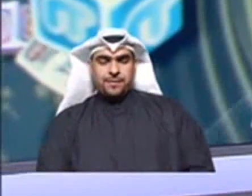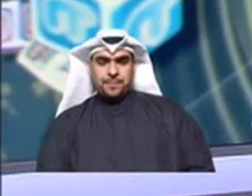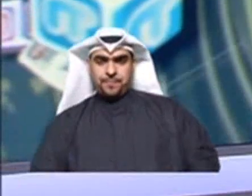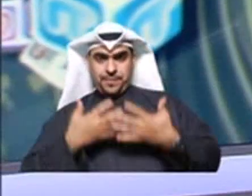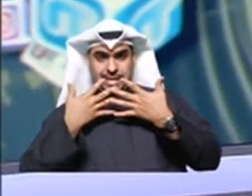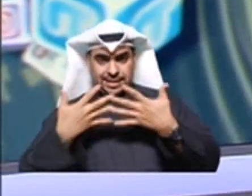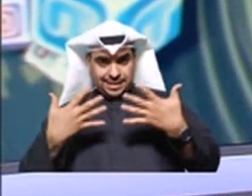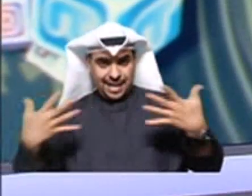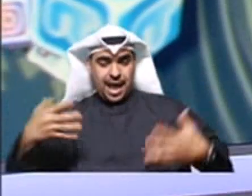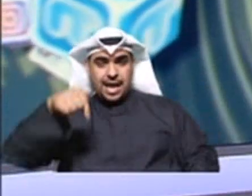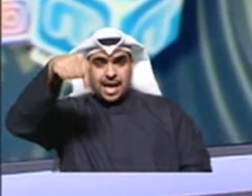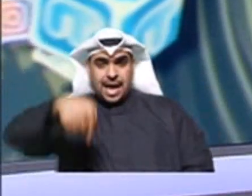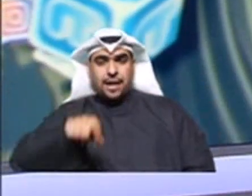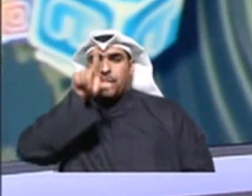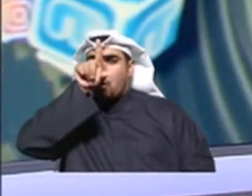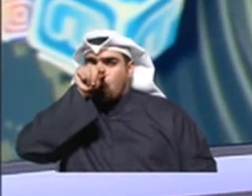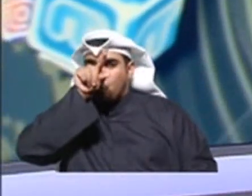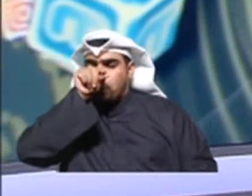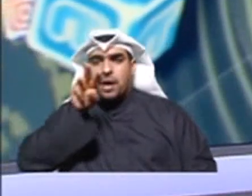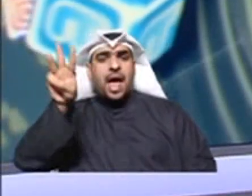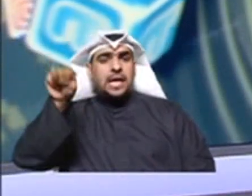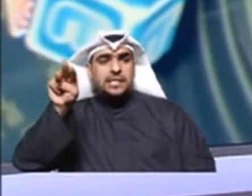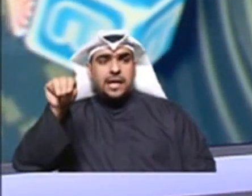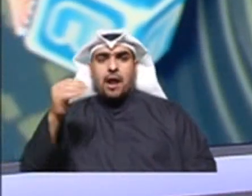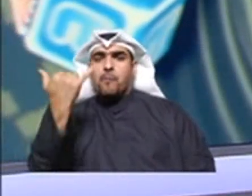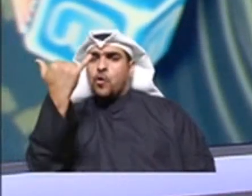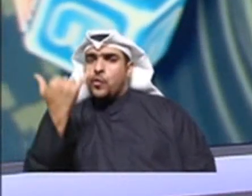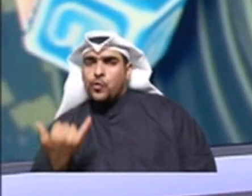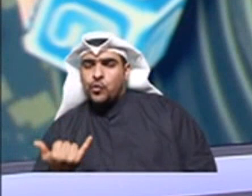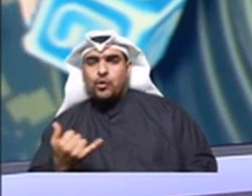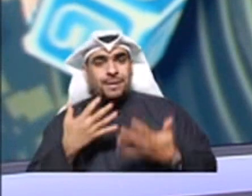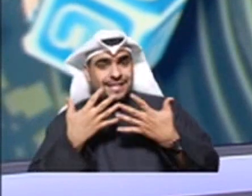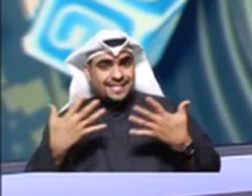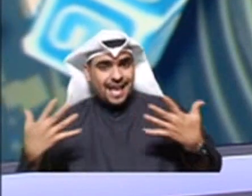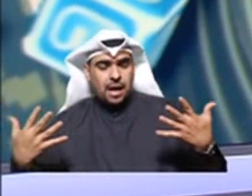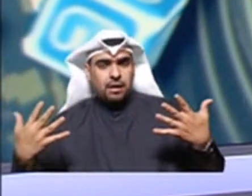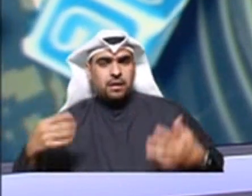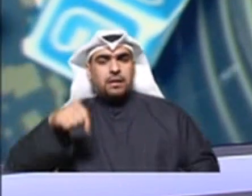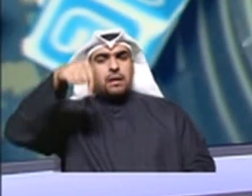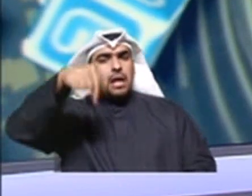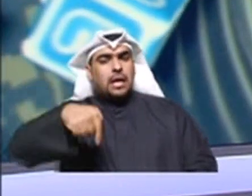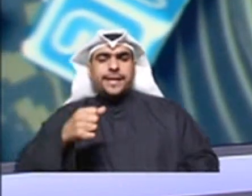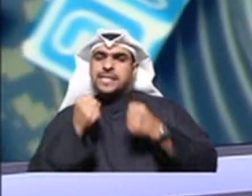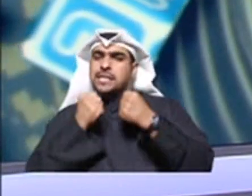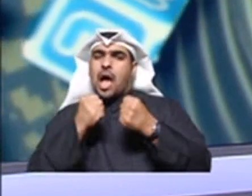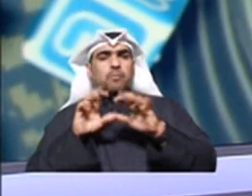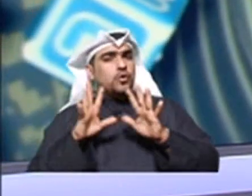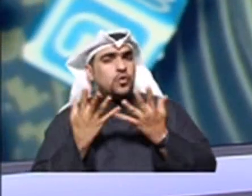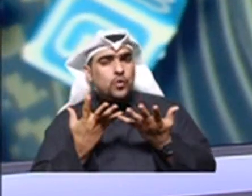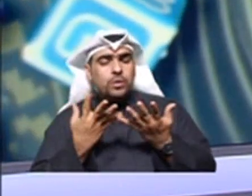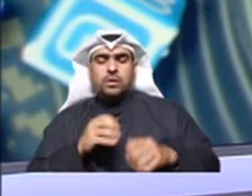سهولة استخدام مواقع التواصل الاجتماعي بين أفراد المجتمع أتاحت بيئة خصبة لنشر وتبادل المعلومات